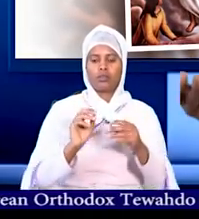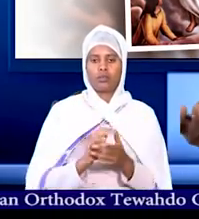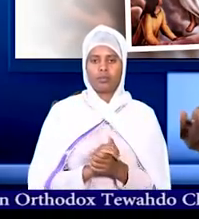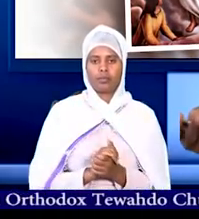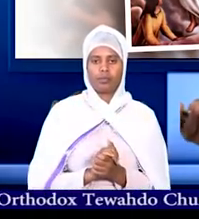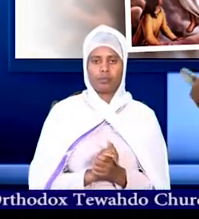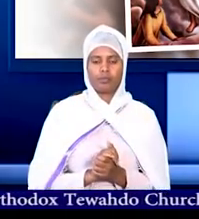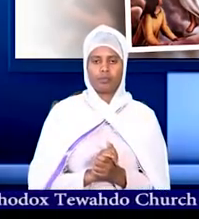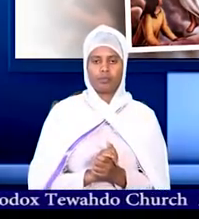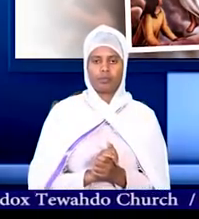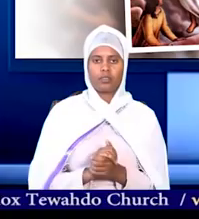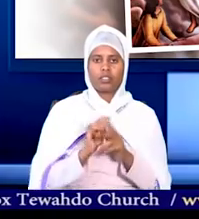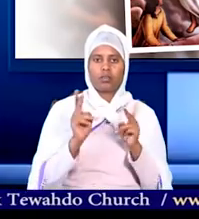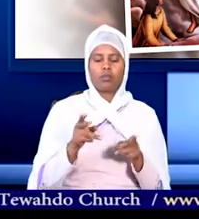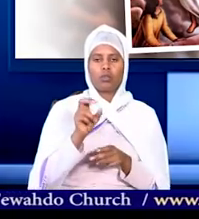ናብ ምድሪ ክወርድ እዩ